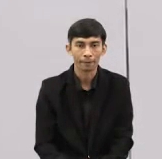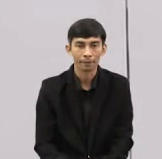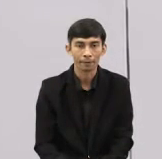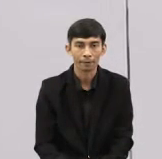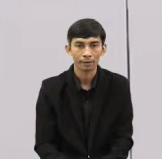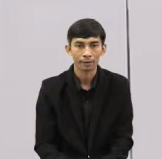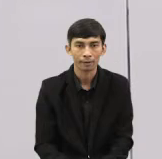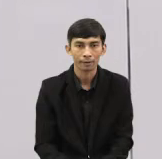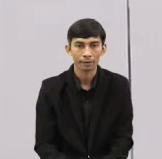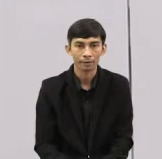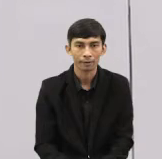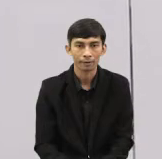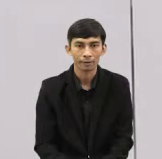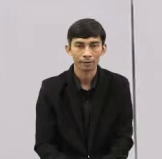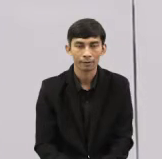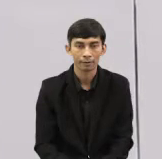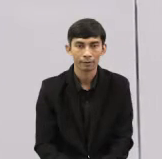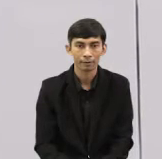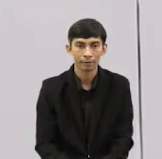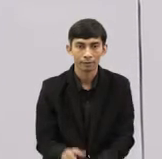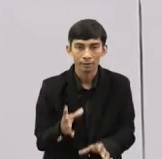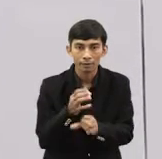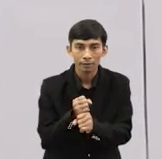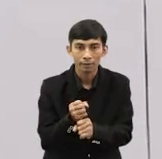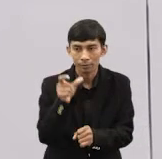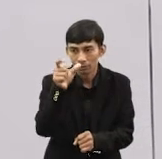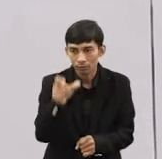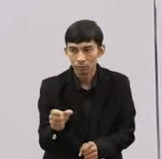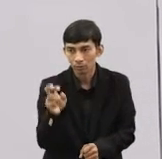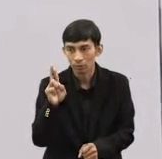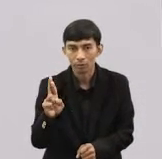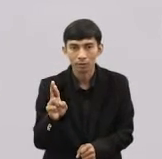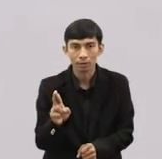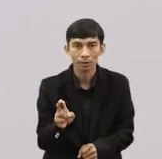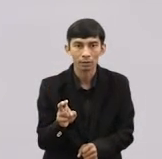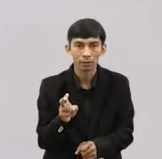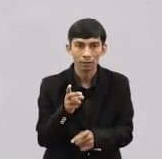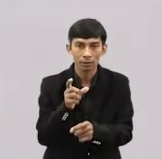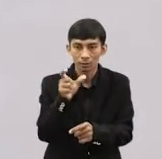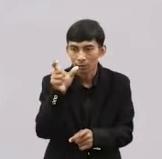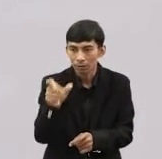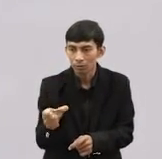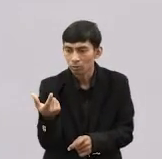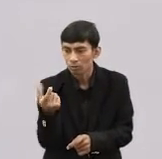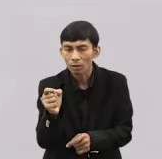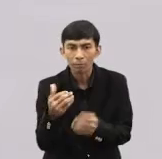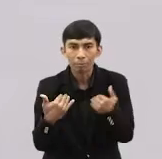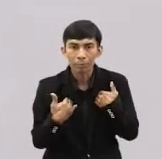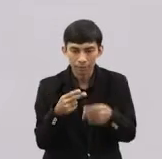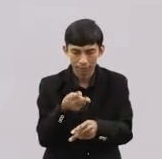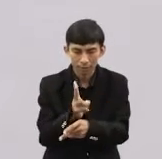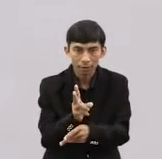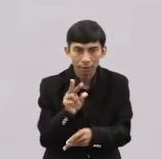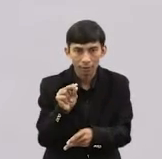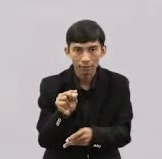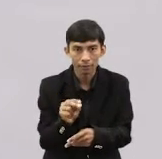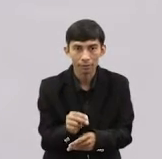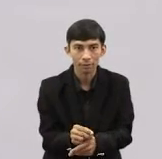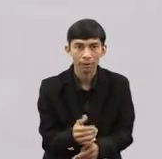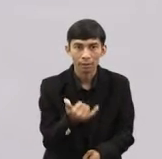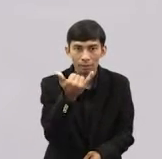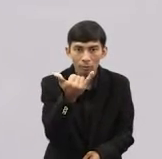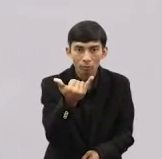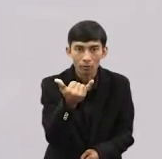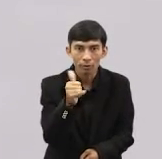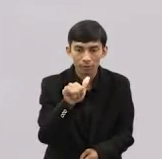chà chắp tung rí chứ cho đọc tung đọc tung đọc miền chạy miền ấy ấm ọt miền tê chẳng lấy trầm muối nơi